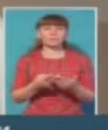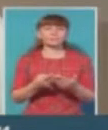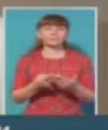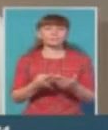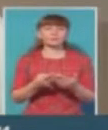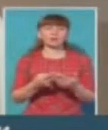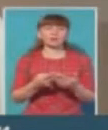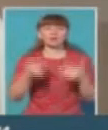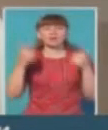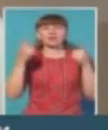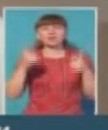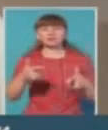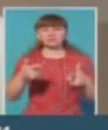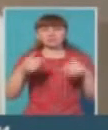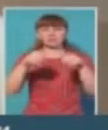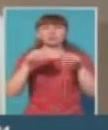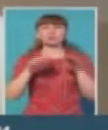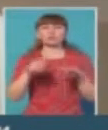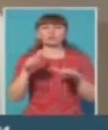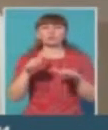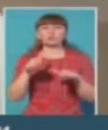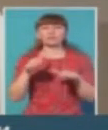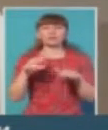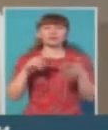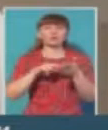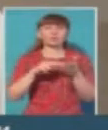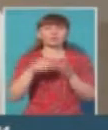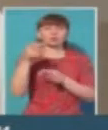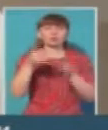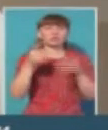именно в плане судебной части.